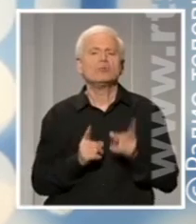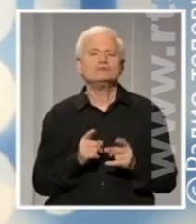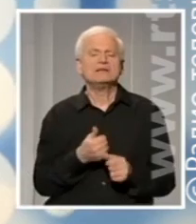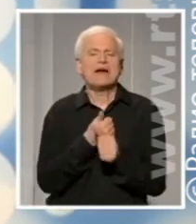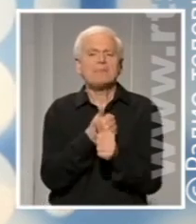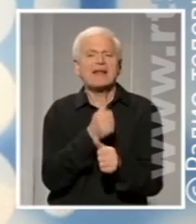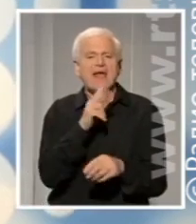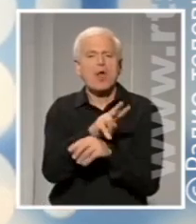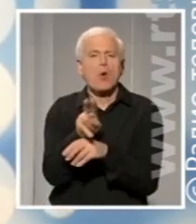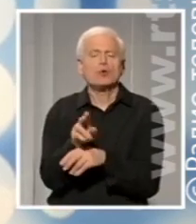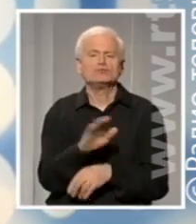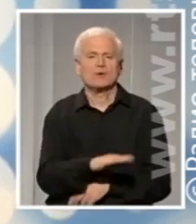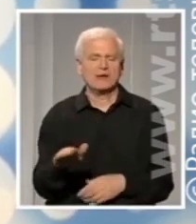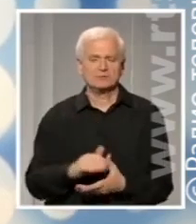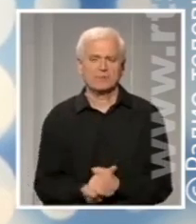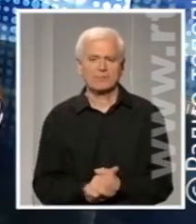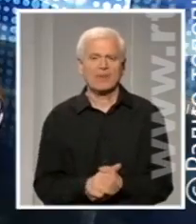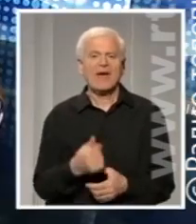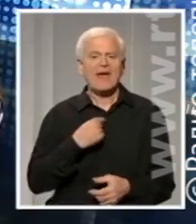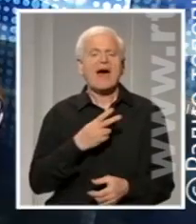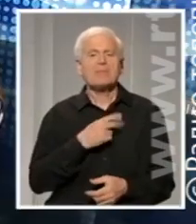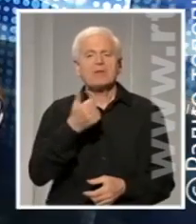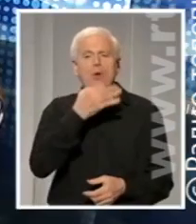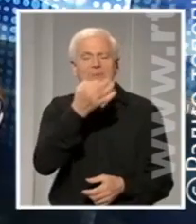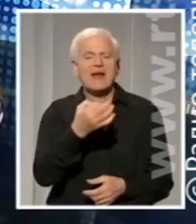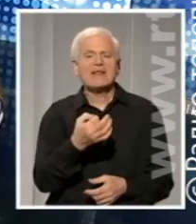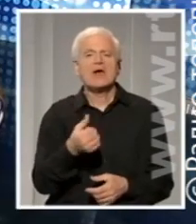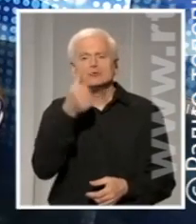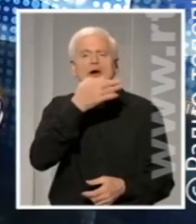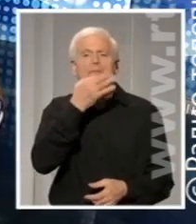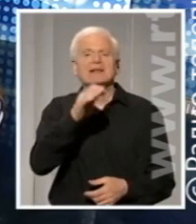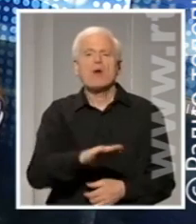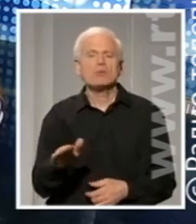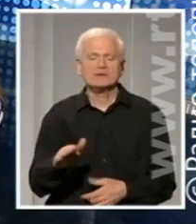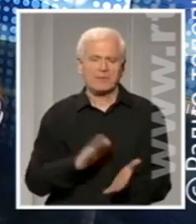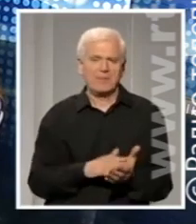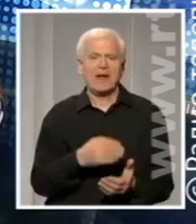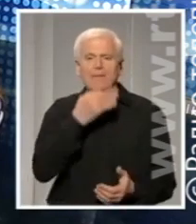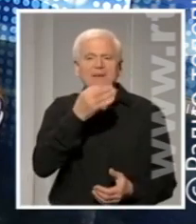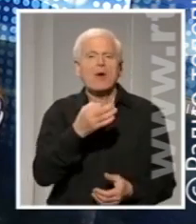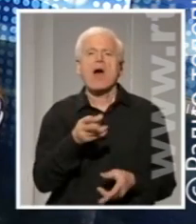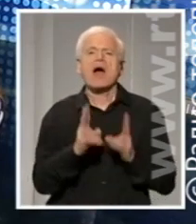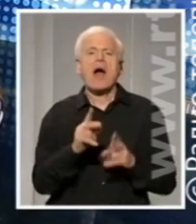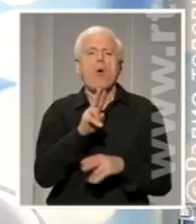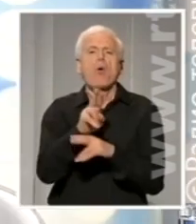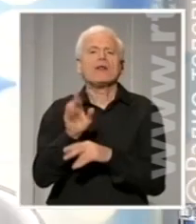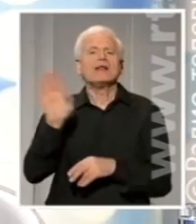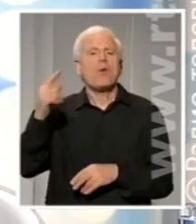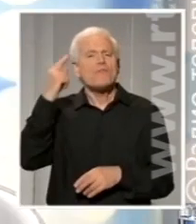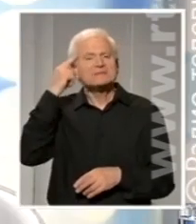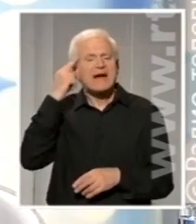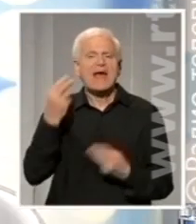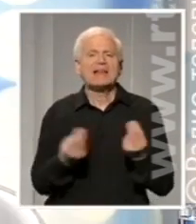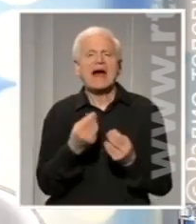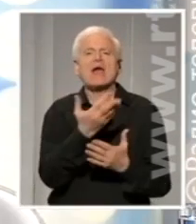kontrolišu decu? Pa evo, ja imam jedno pitanje iz ugla deteta. Šta su deca pitala? Kako će se kontrolisati njihovo znanje? Da li će